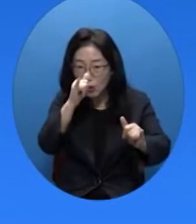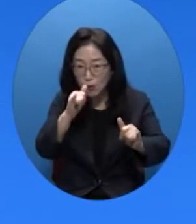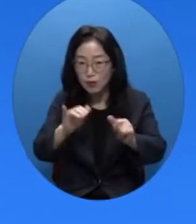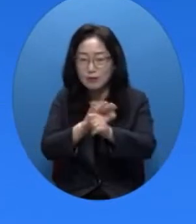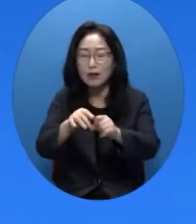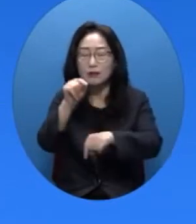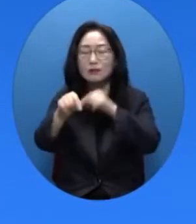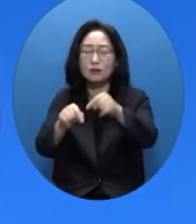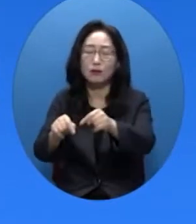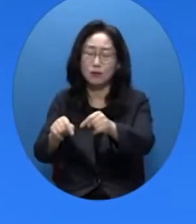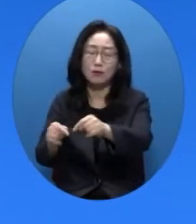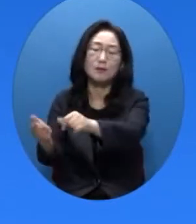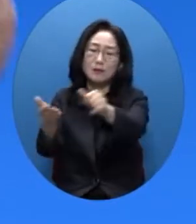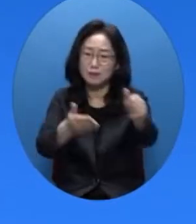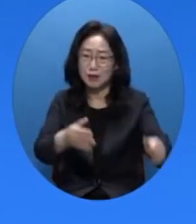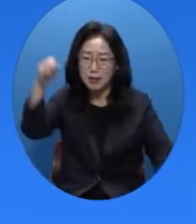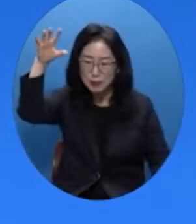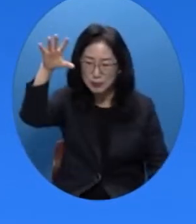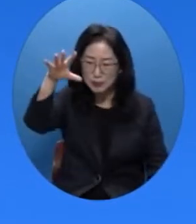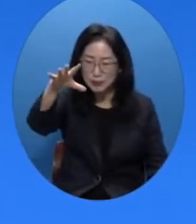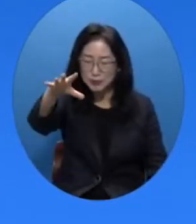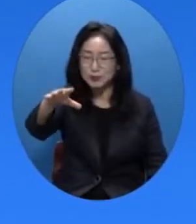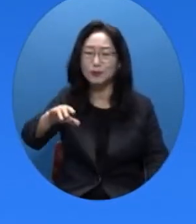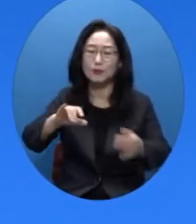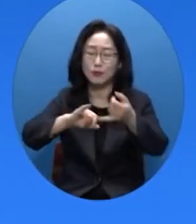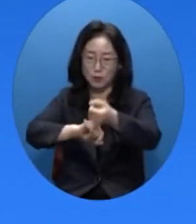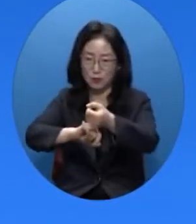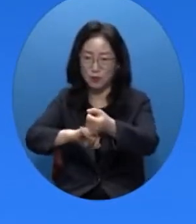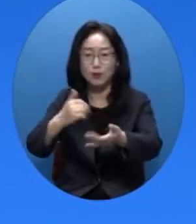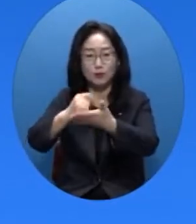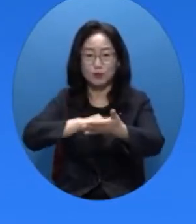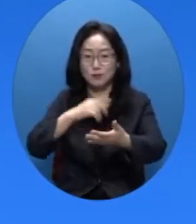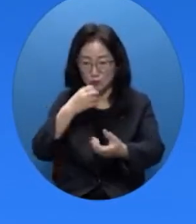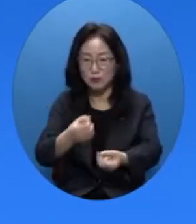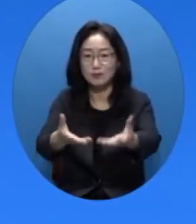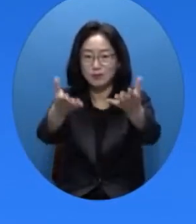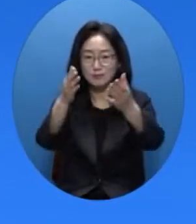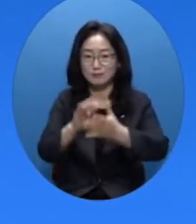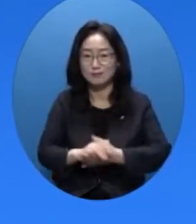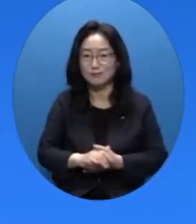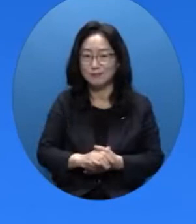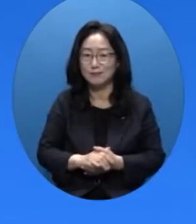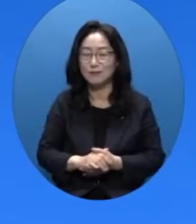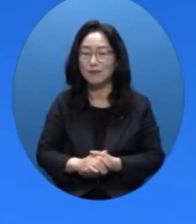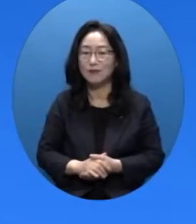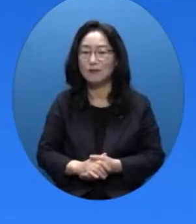바랍니다 비수 사람 잊을 비치는 b 찾아라 가 되기를 짐으로 축원합니다